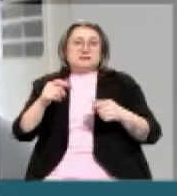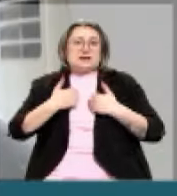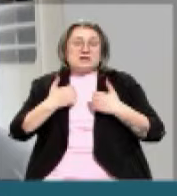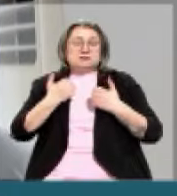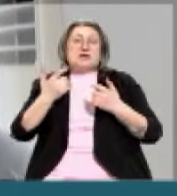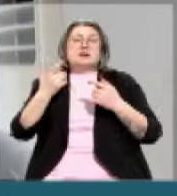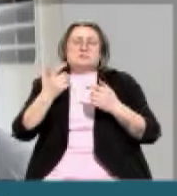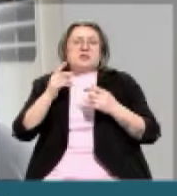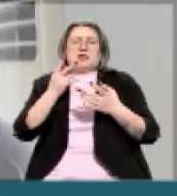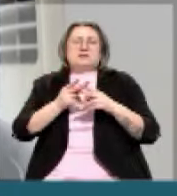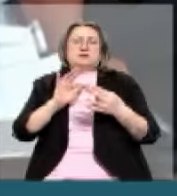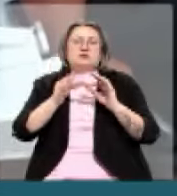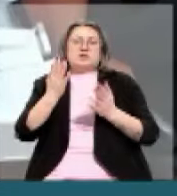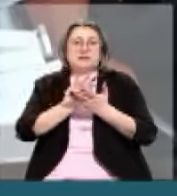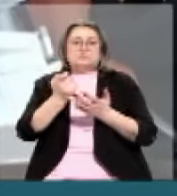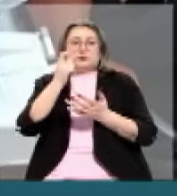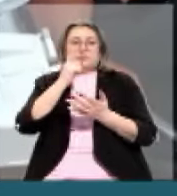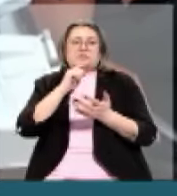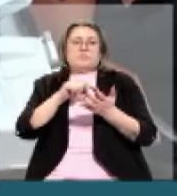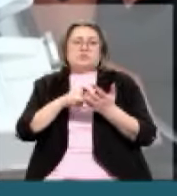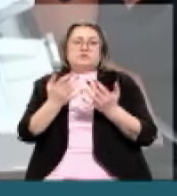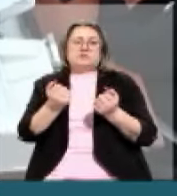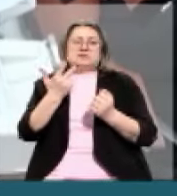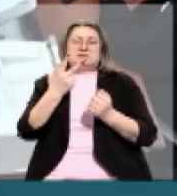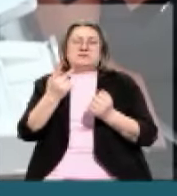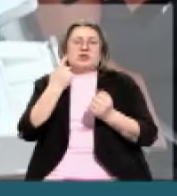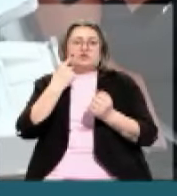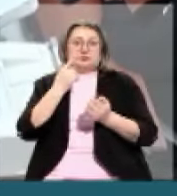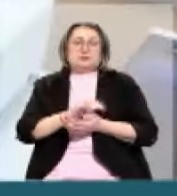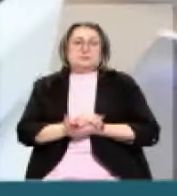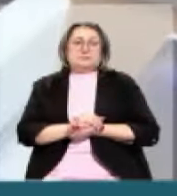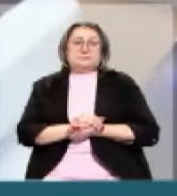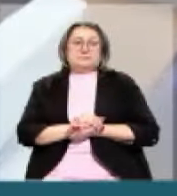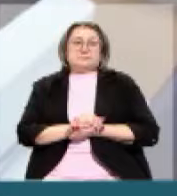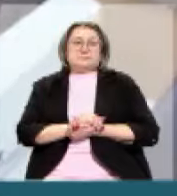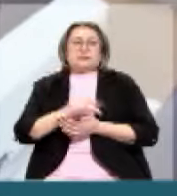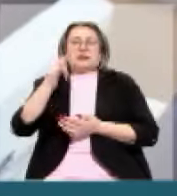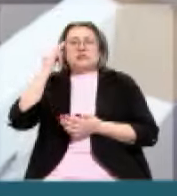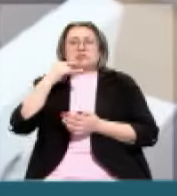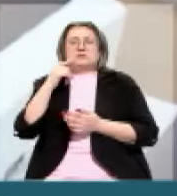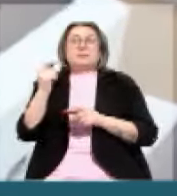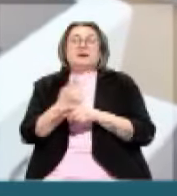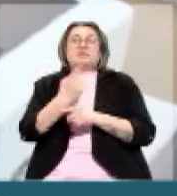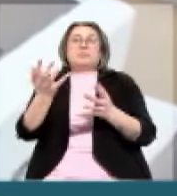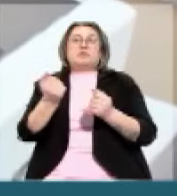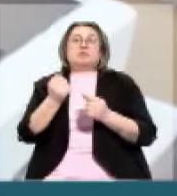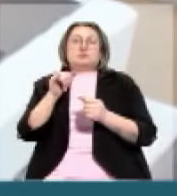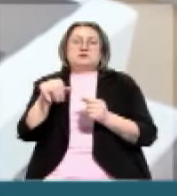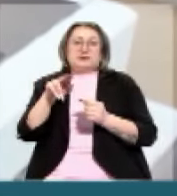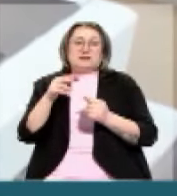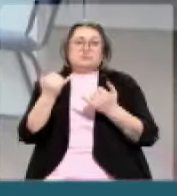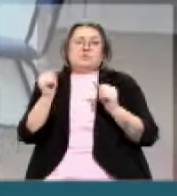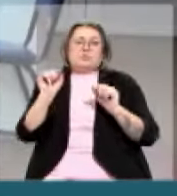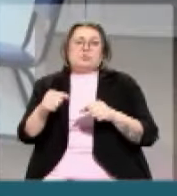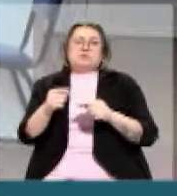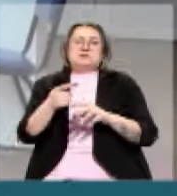тек практикалық емтихан қалды. Жүргізуші куәлігін алғаш рет алған қазақстандықтар енді мамандандырылған халыққа қызмет көрсету орталығында